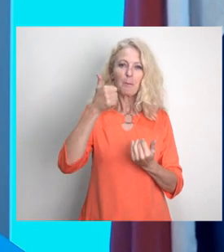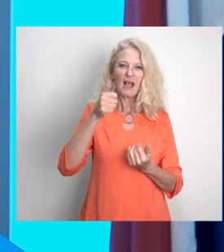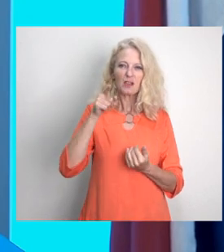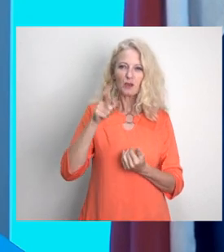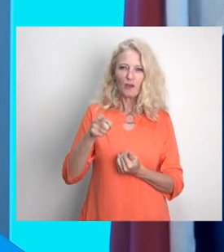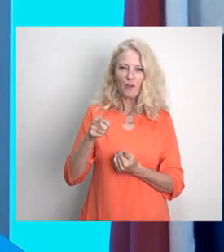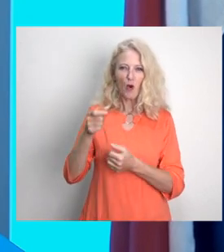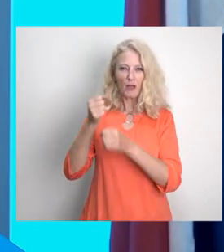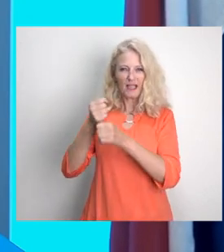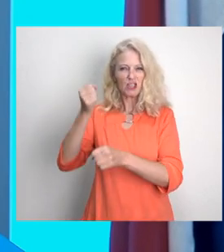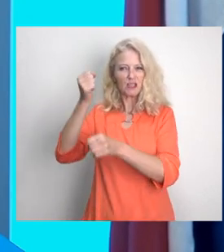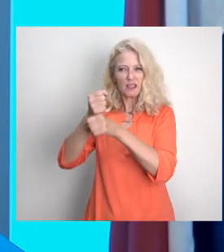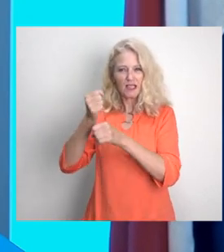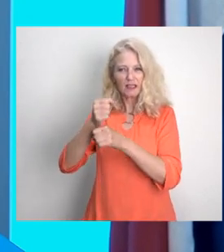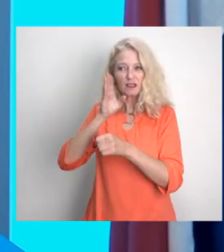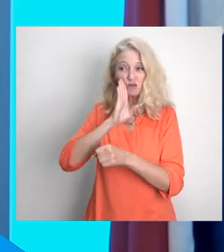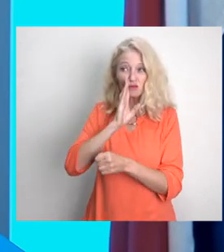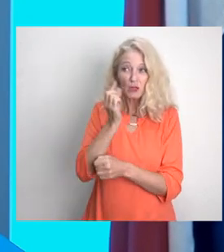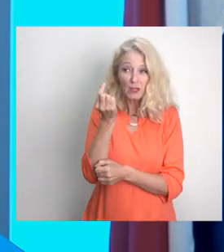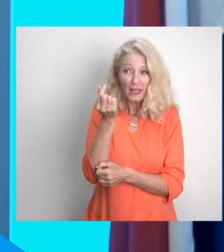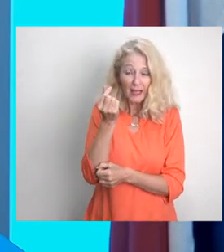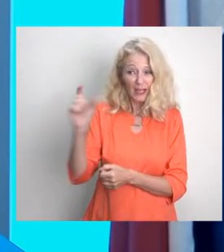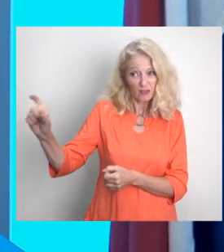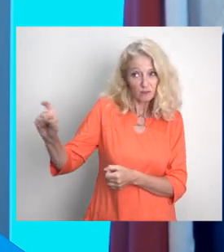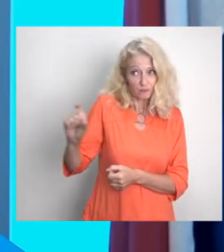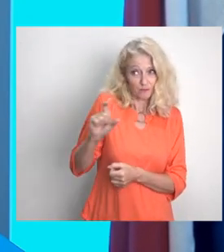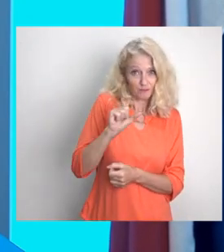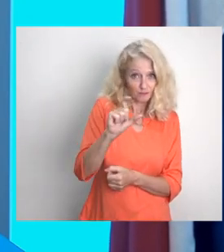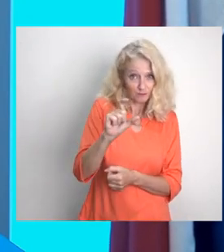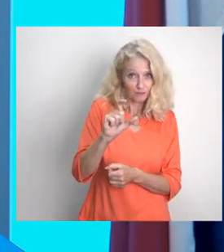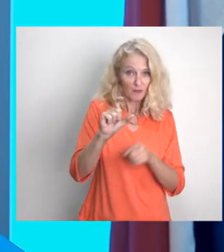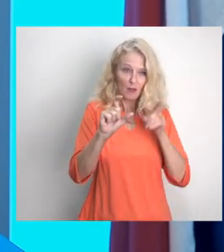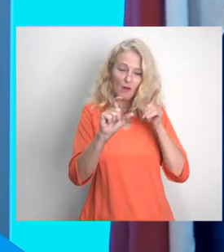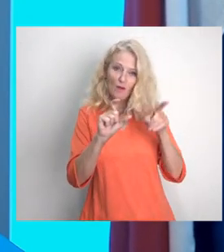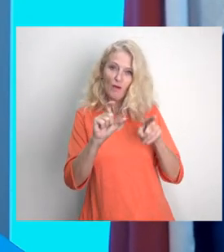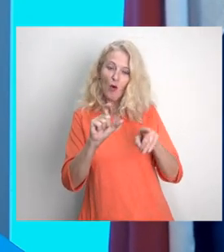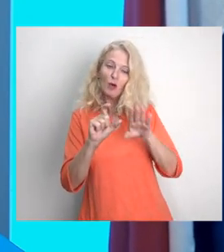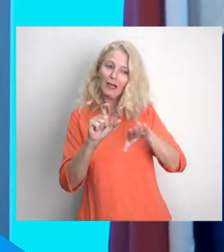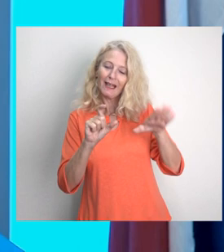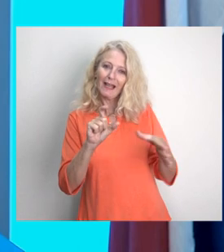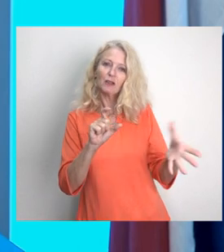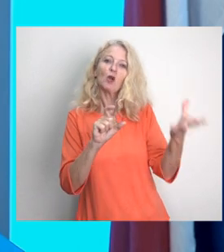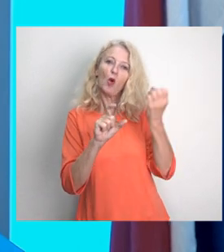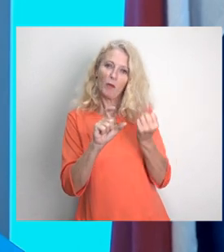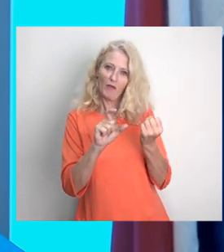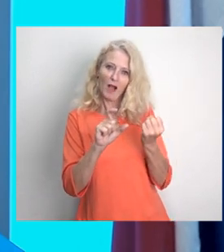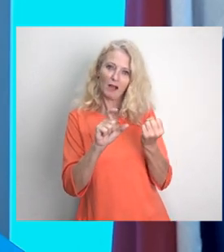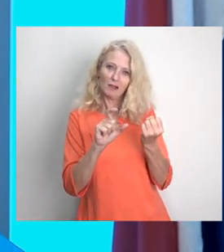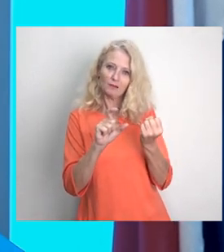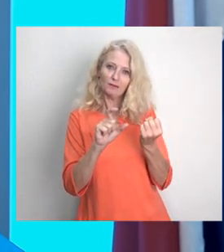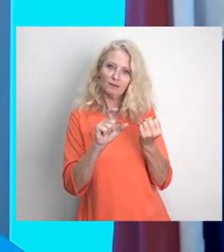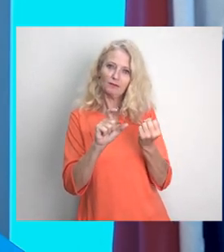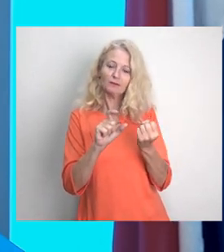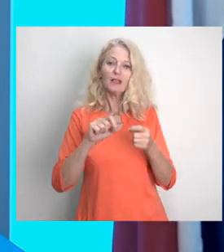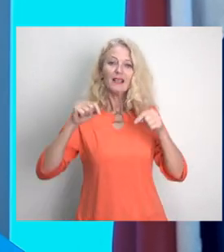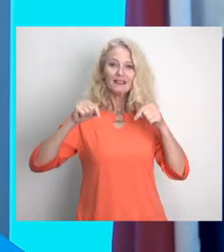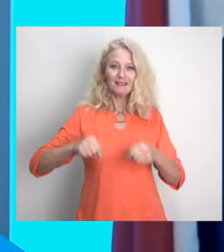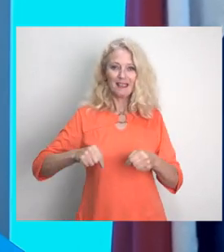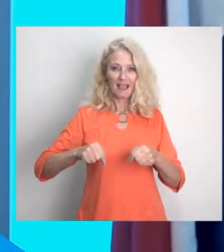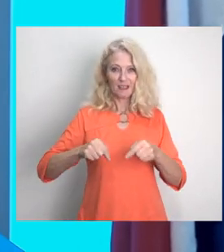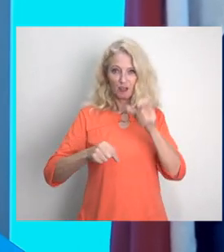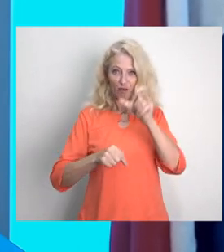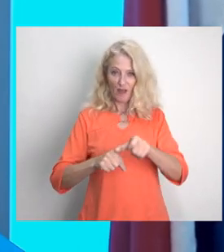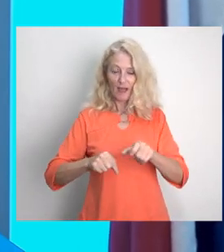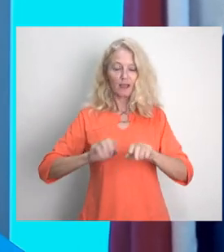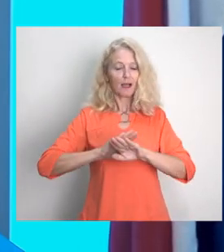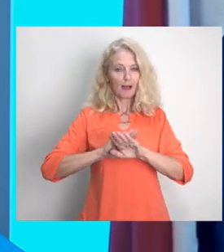Kids te kunnen inzetten om deze kinderopvangcentra toch nog een extra ondersteuning te bieden. Dat hopen we deze week af